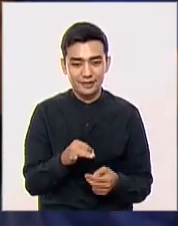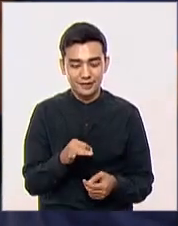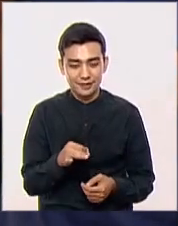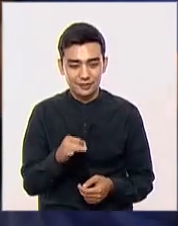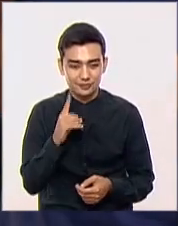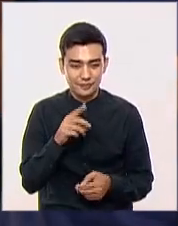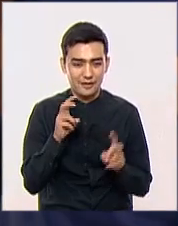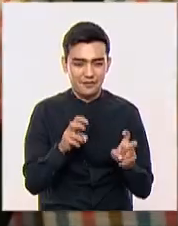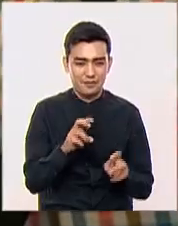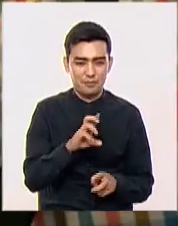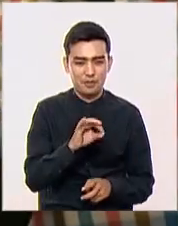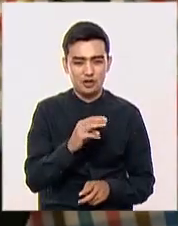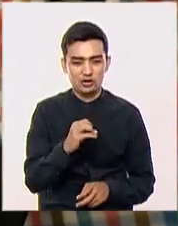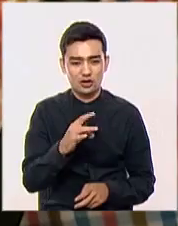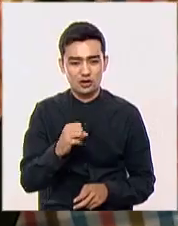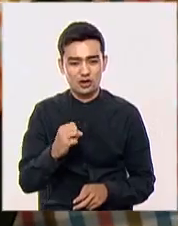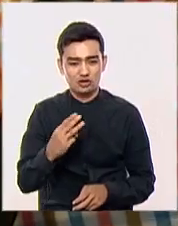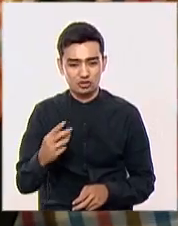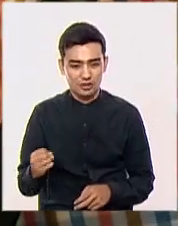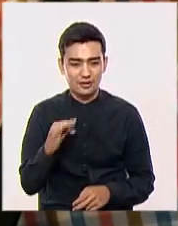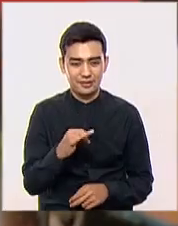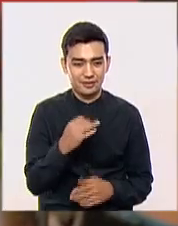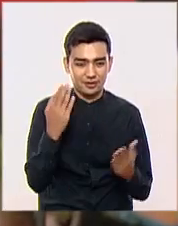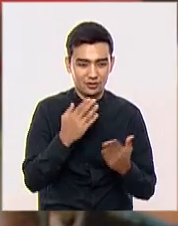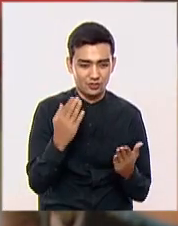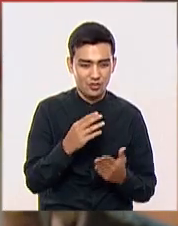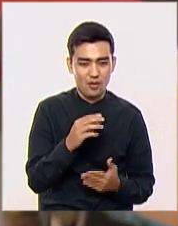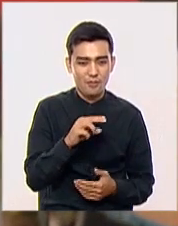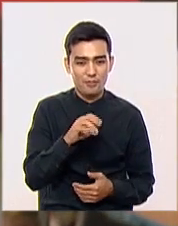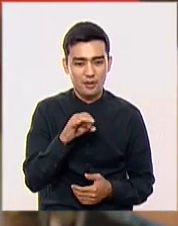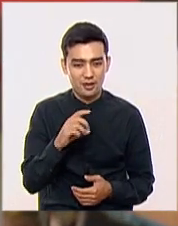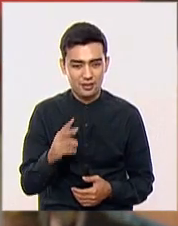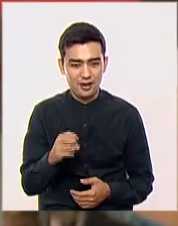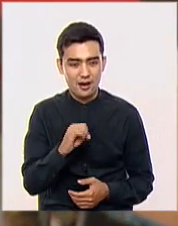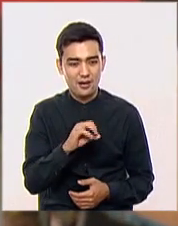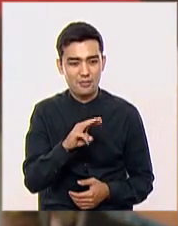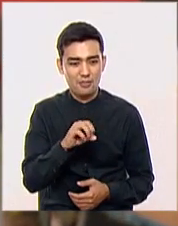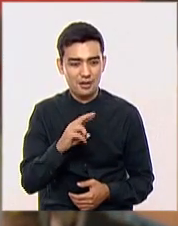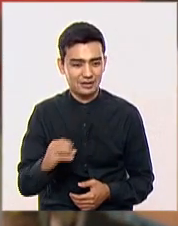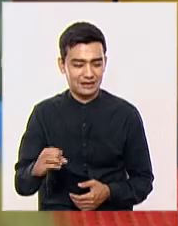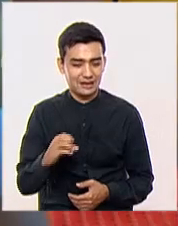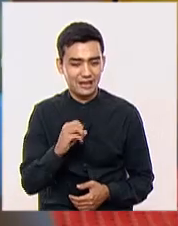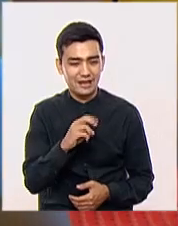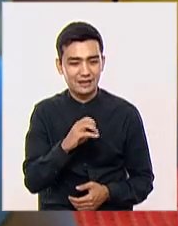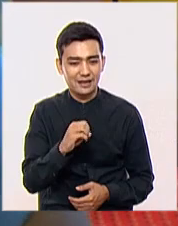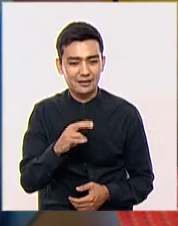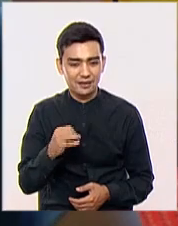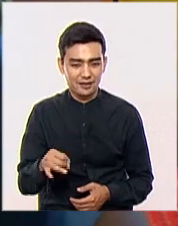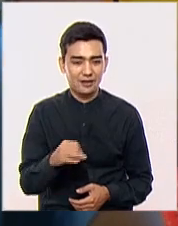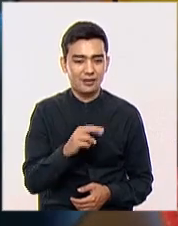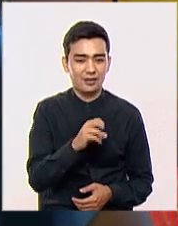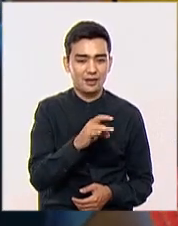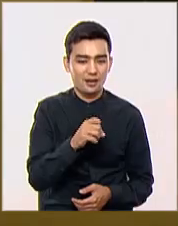неожиданным названием «Бешарашки» презентовали в кинотеатре «Кинопарк Аймакс Есентай». Режиссером ленты выступил Дархан